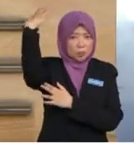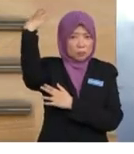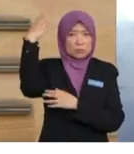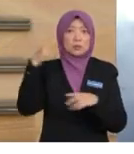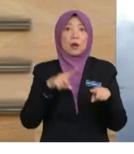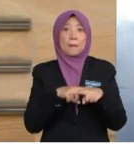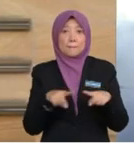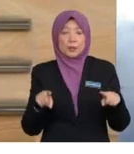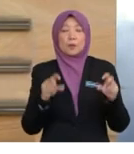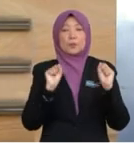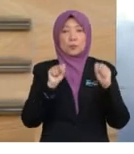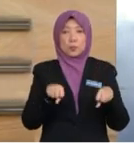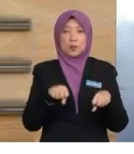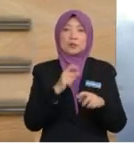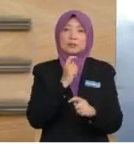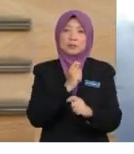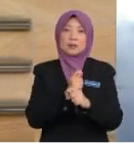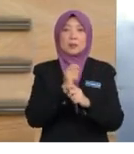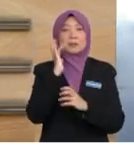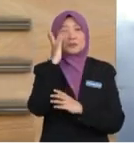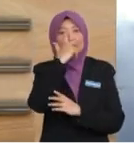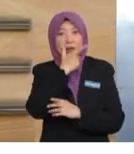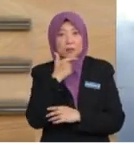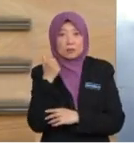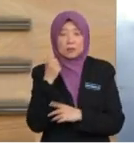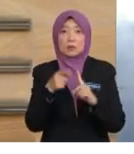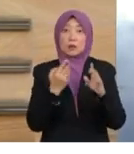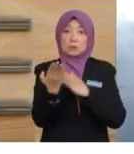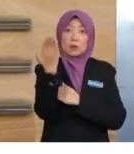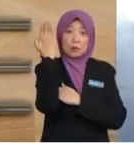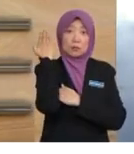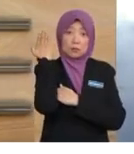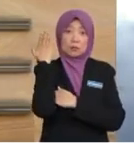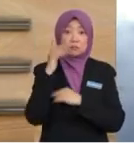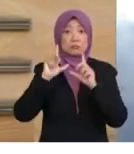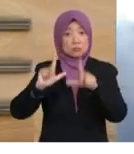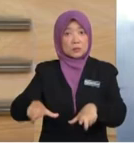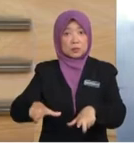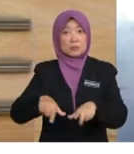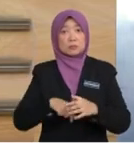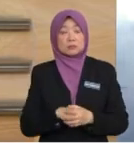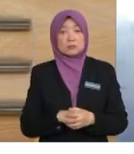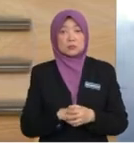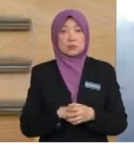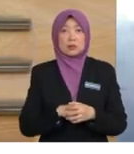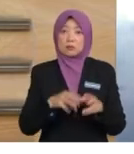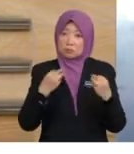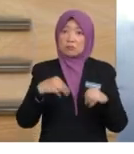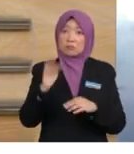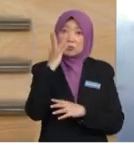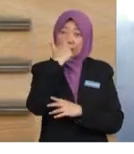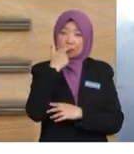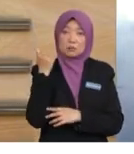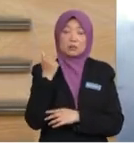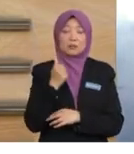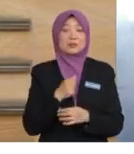tetapi masih lagi tetap cantik. Ya, padahal dari pagi tadi adik-adik, krim mentega ni masih lagi cantik, masih lagi nampak